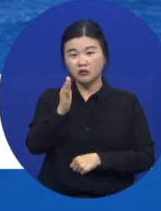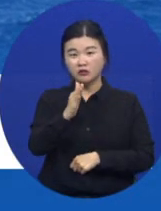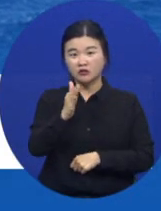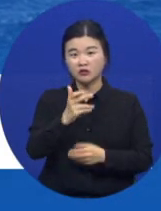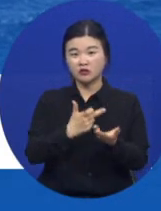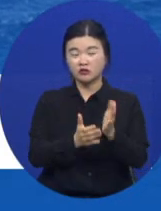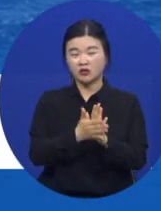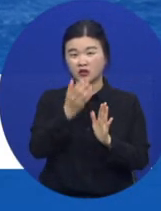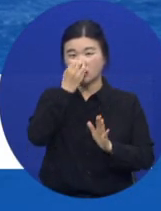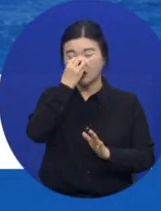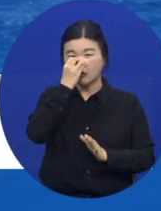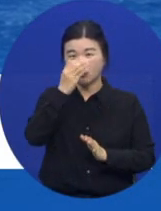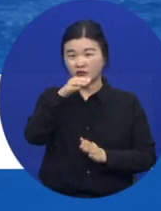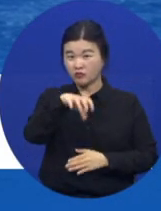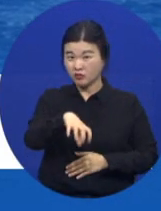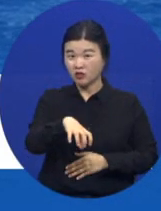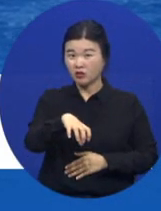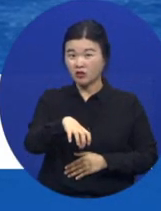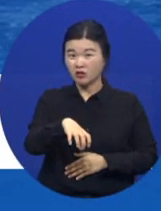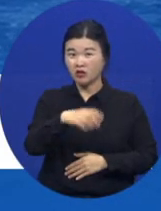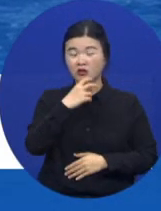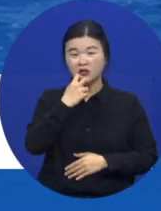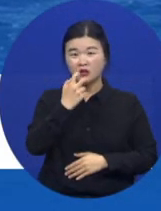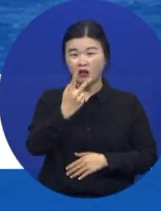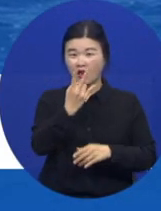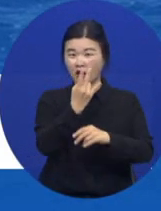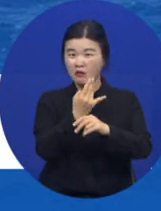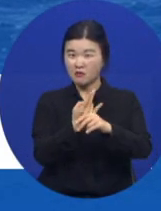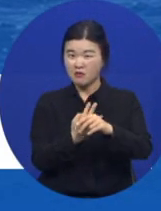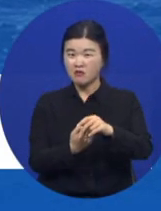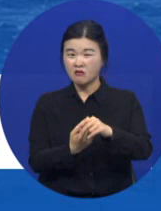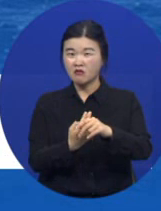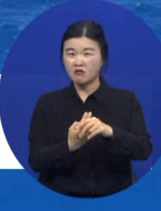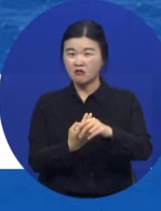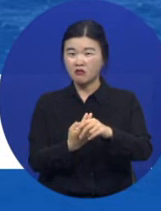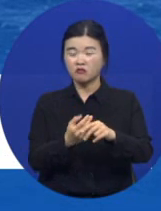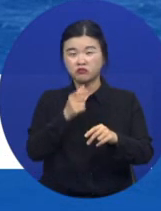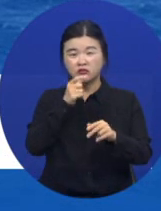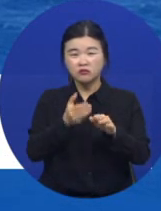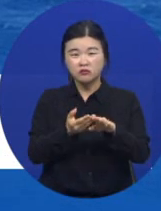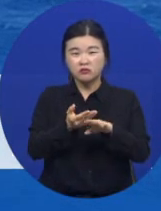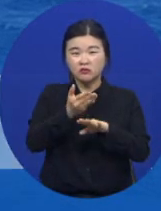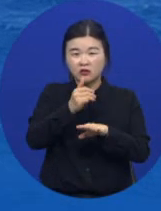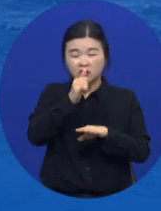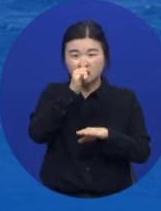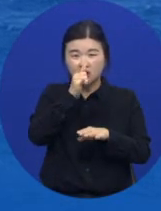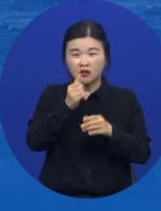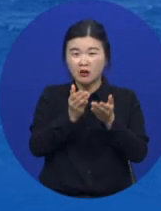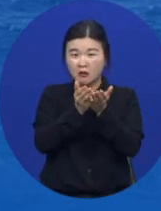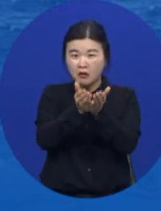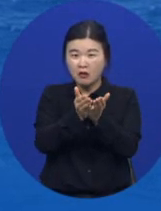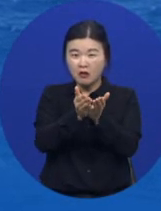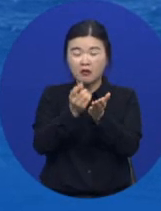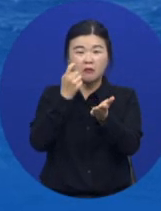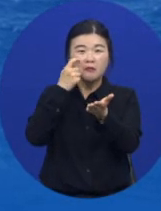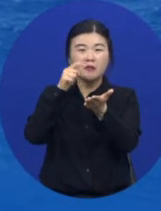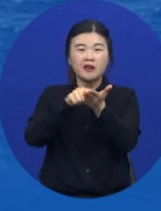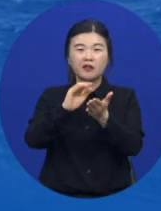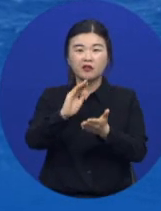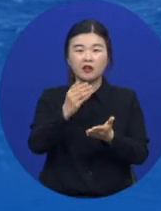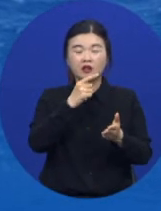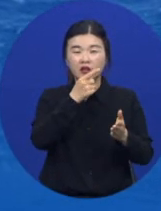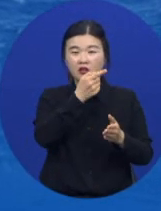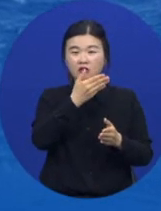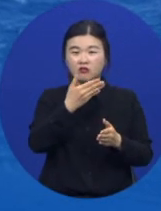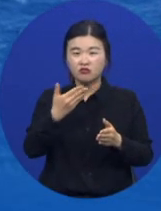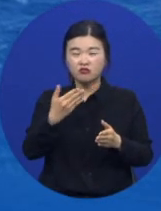서귀포시 남원포구 인근 해상에서 77살 해녀 A씨가 물 위에 떠있는 것을 인근 어선 선원이 발견해 119에